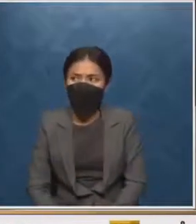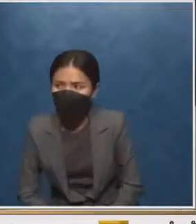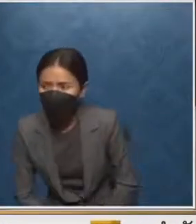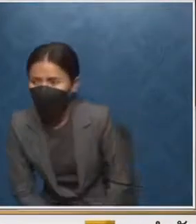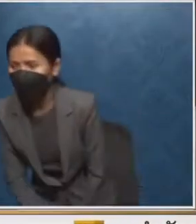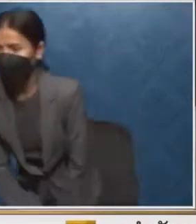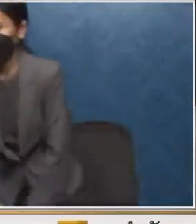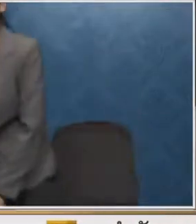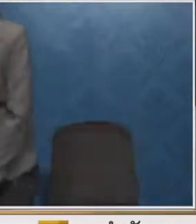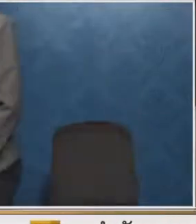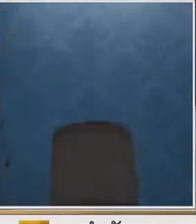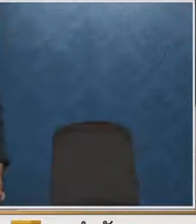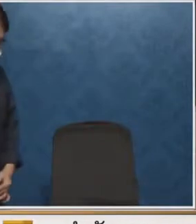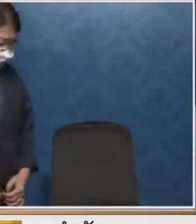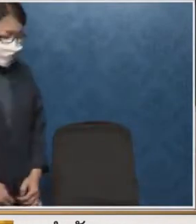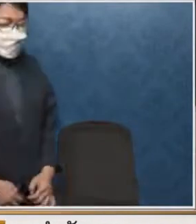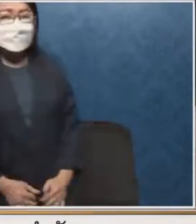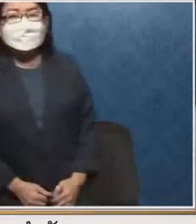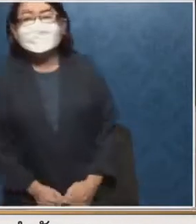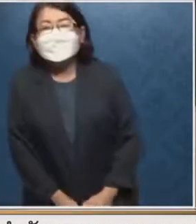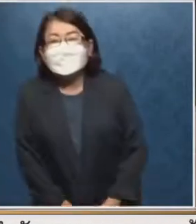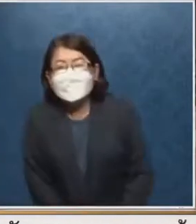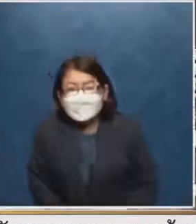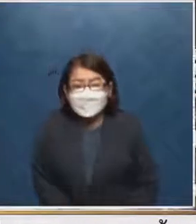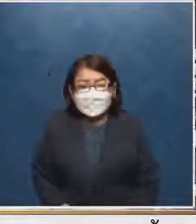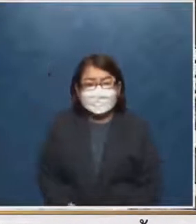ต่อไปขอเชิญท่านนิยมครับ